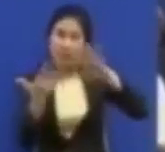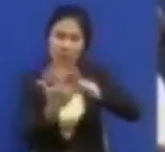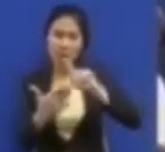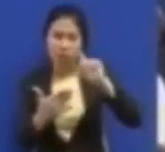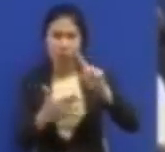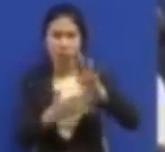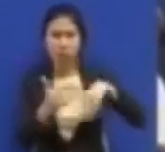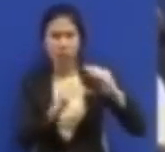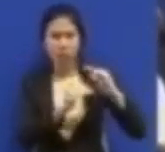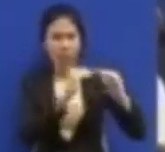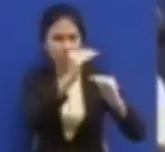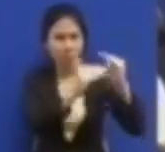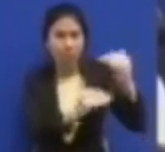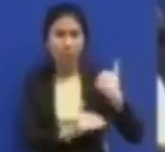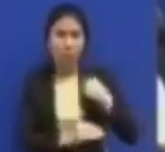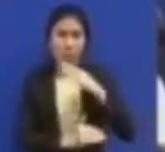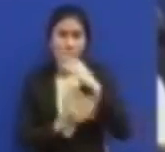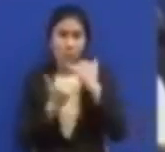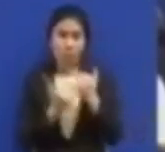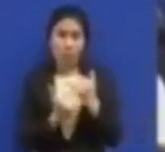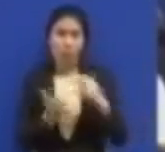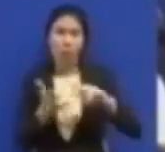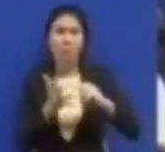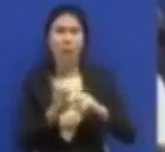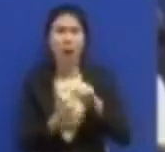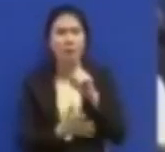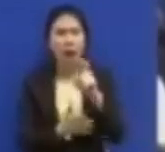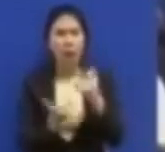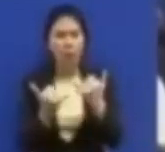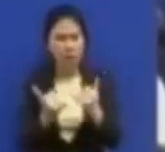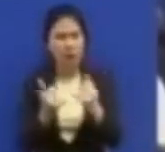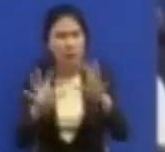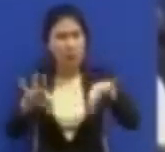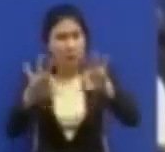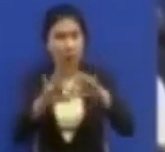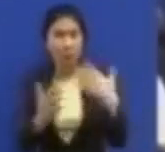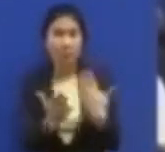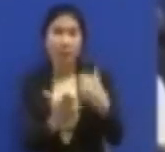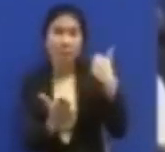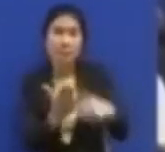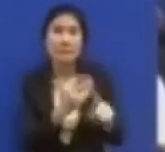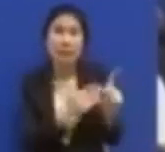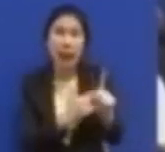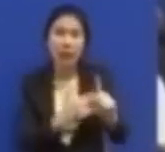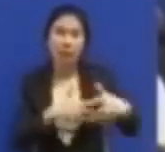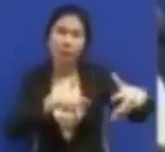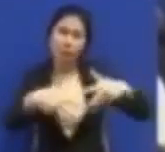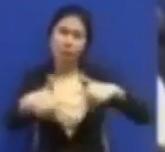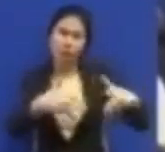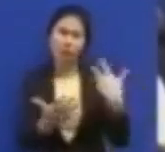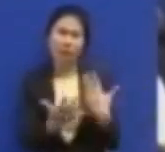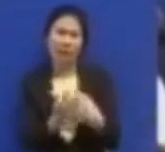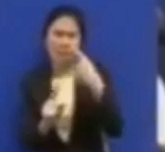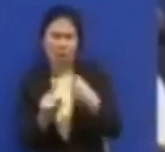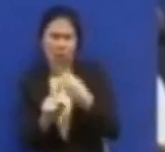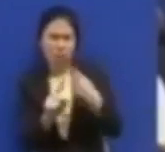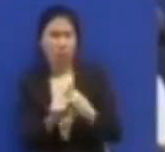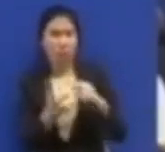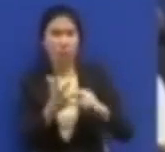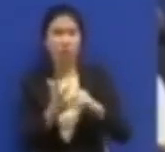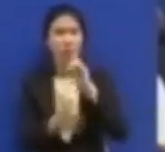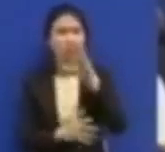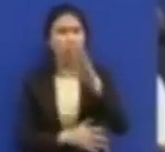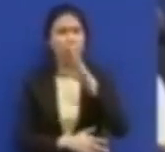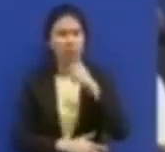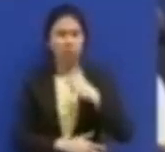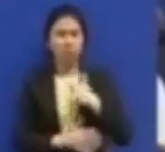ประธานรู้ไหมครับเช่า TOT นี้วันละเท่าไหร่ภาษีพี่น้องประชาชนทั้งนั้นแล้วท่านอยู่ดีๆท่านบอกเฮ้ยท